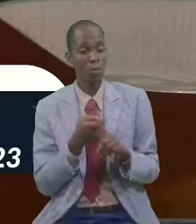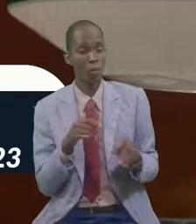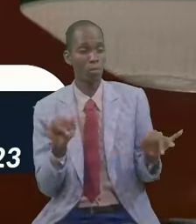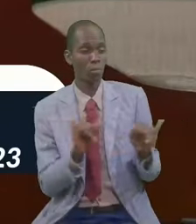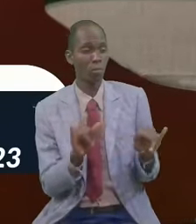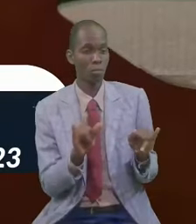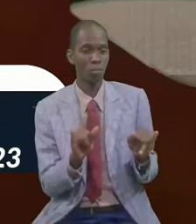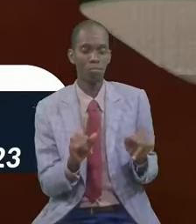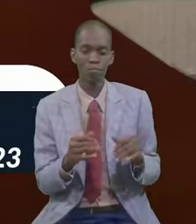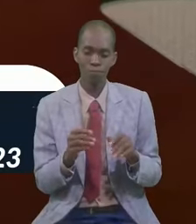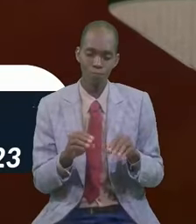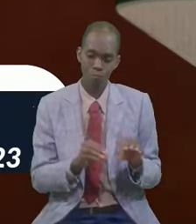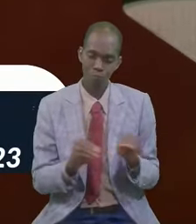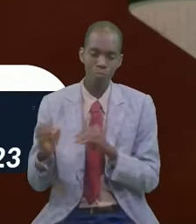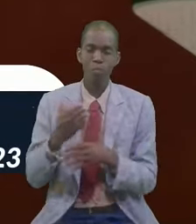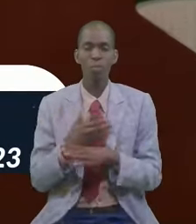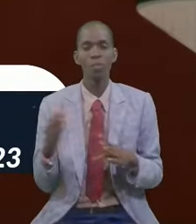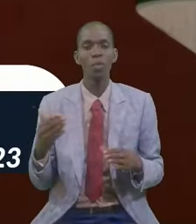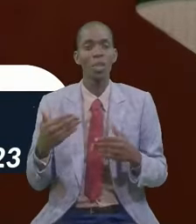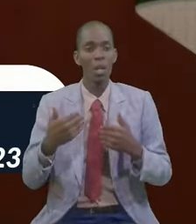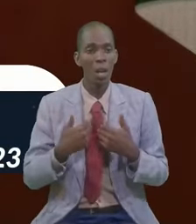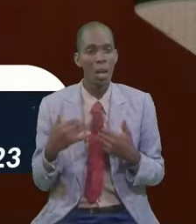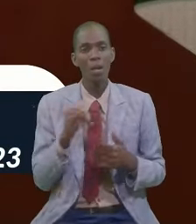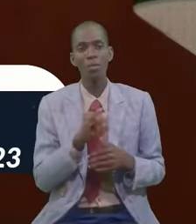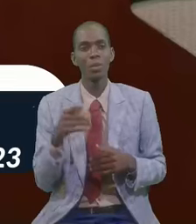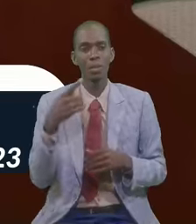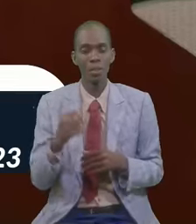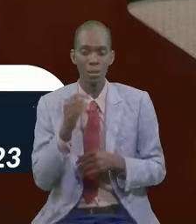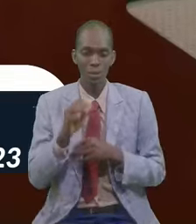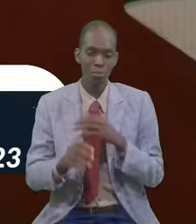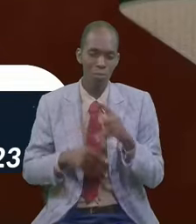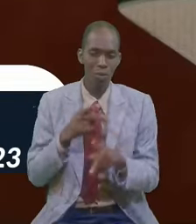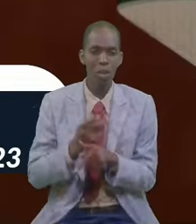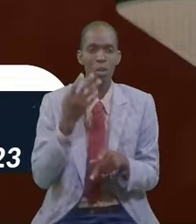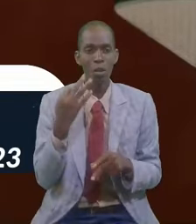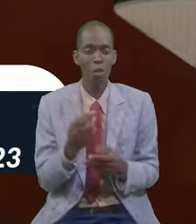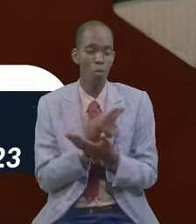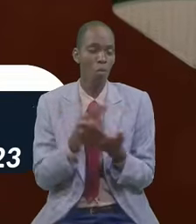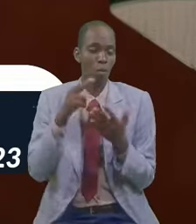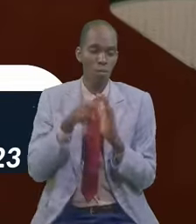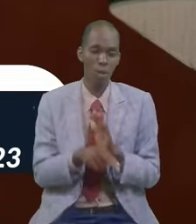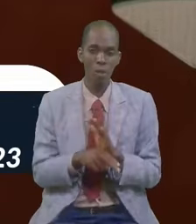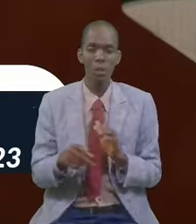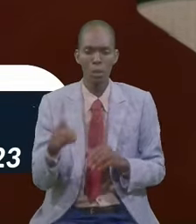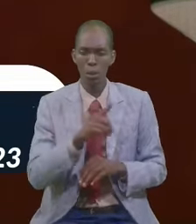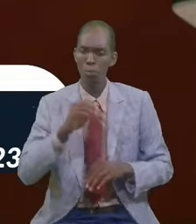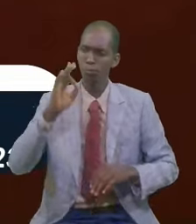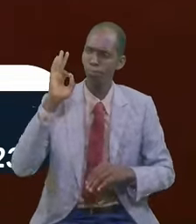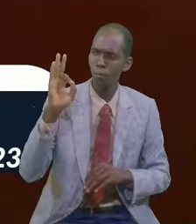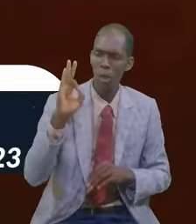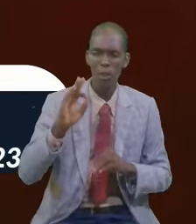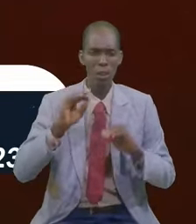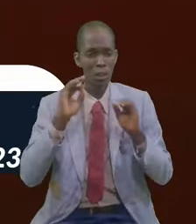piété, mais c'est dire 2 Timothée 3:5 qui prêche ayant l'apparence de la piété,